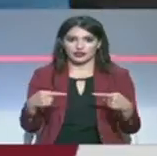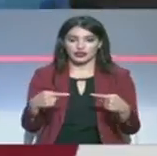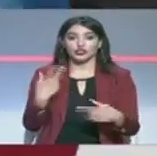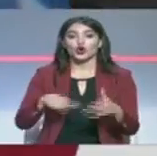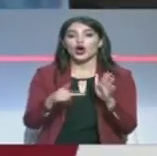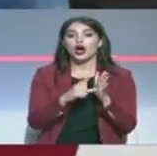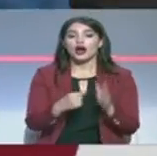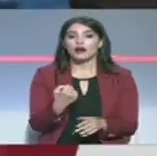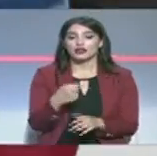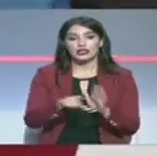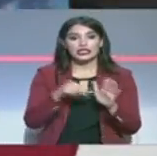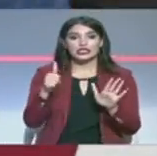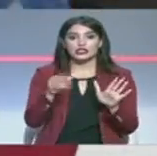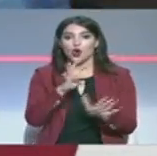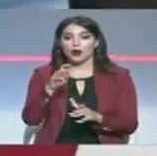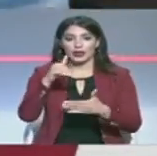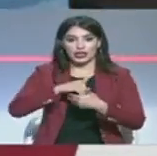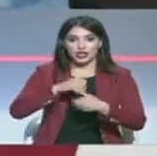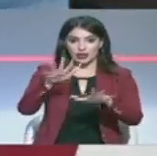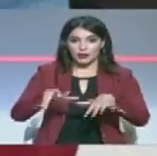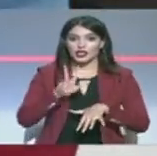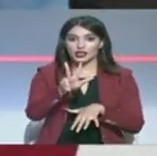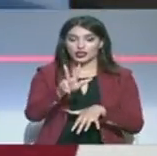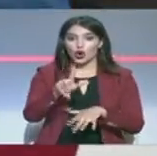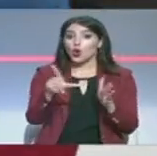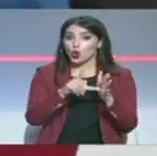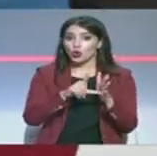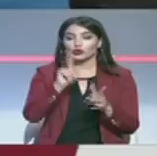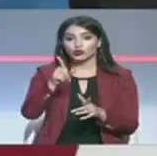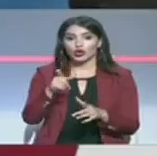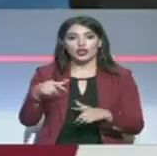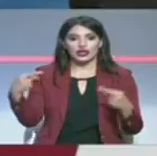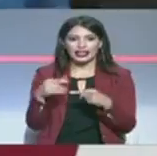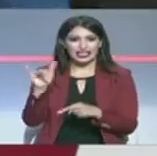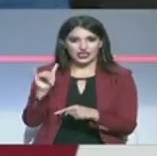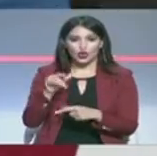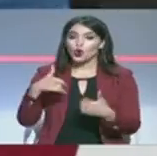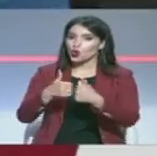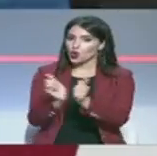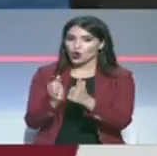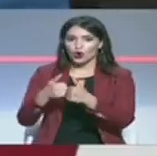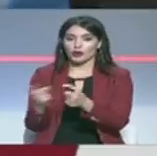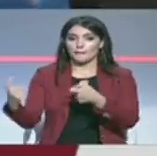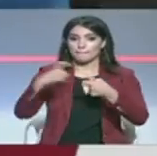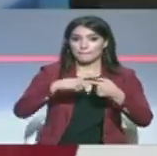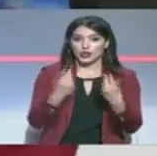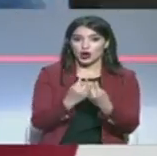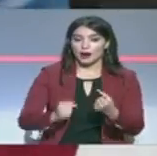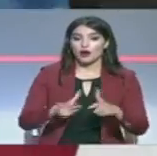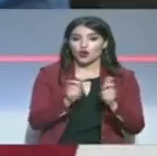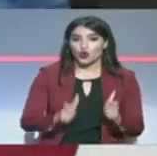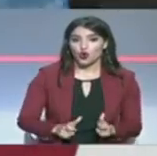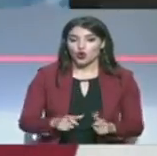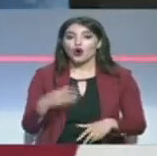الفصل 46 من النظام الداخلي للبرلمان على أنه يقصد بالمعارضة كل كتلة غير مشاركة في الحكومة